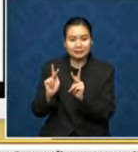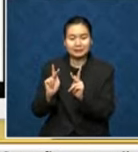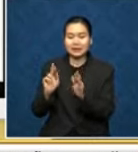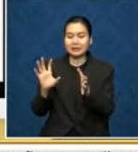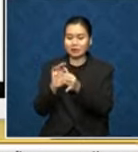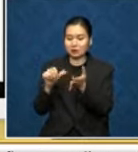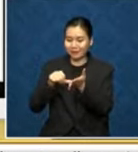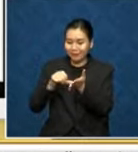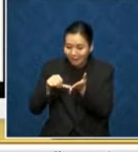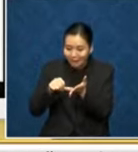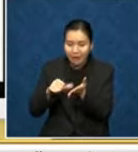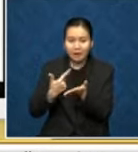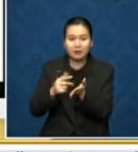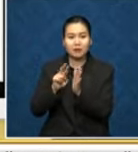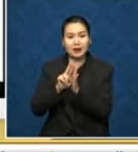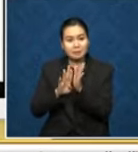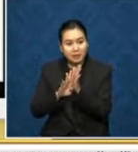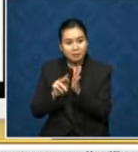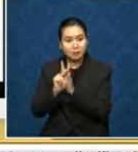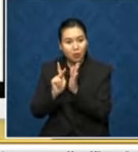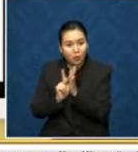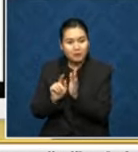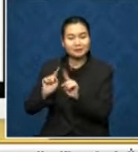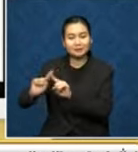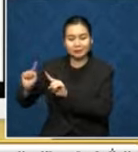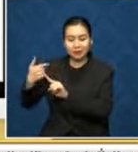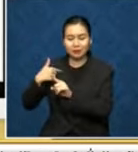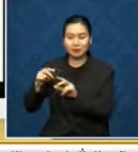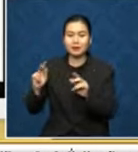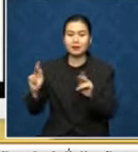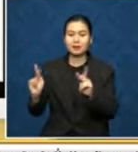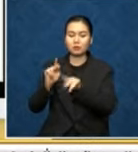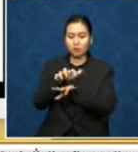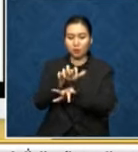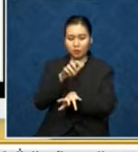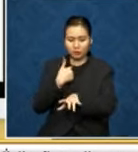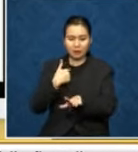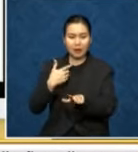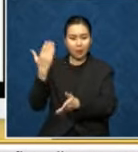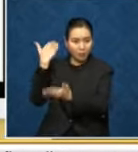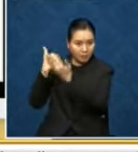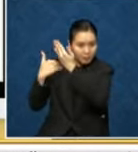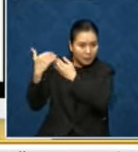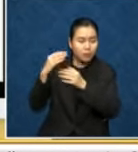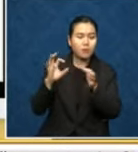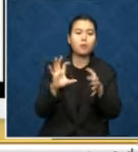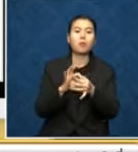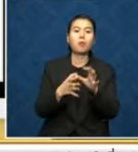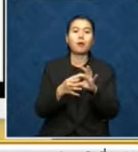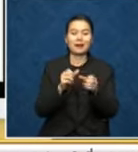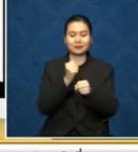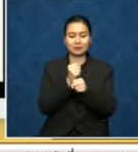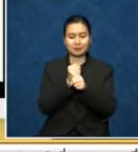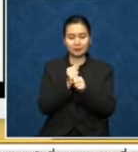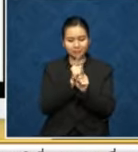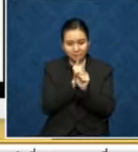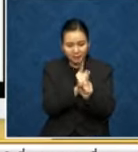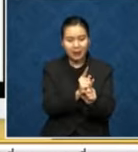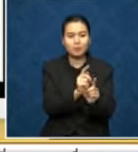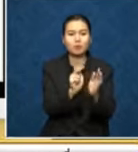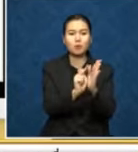ก้ไขปรับปรุงกฎระเบียบของกระทรวงมหาดไทยเพื่อให้กีฬาโบราณได้ปฏิบัติได้ถูกต้องตามระเบียบตามข้อกฎหม